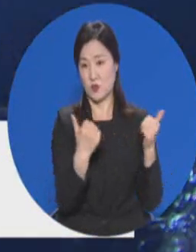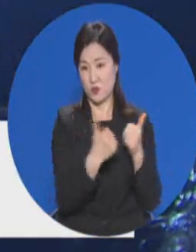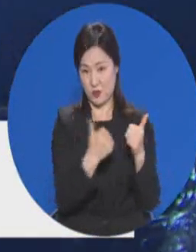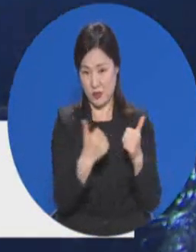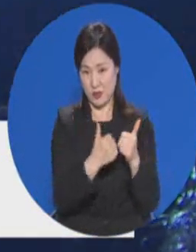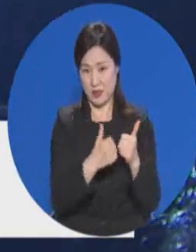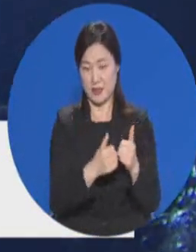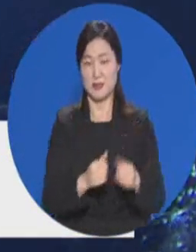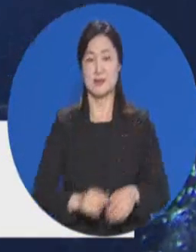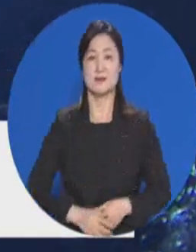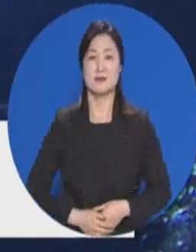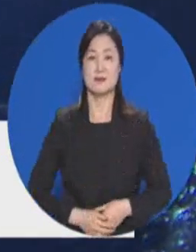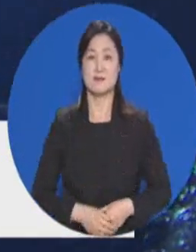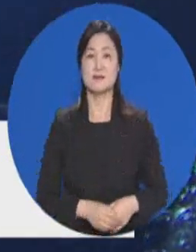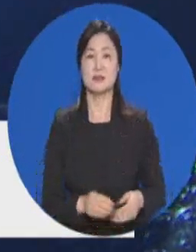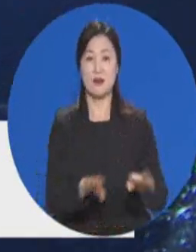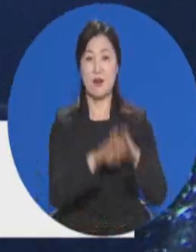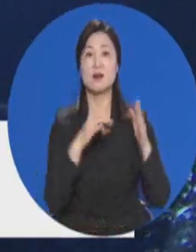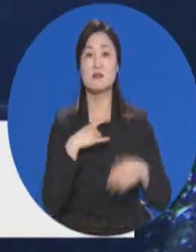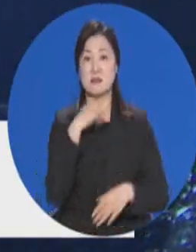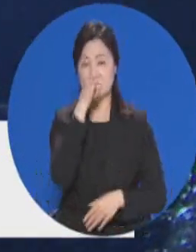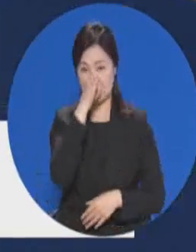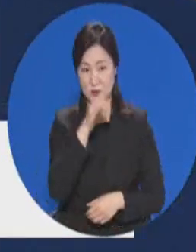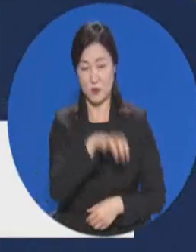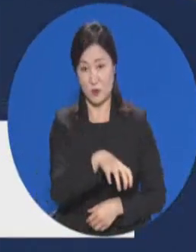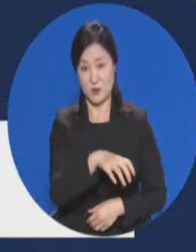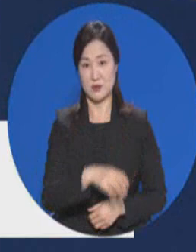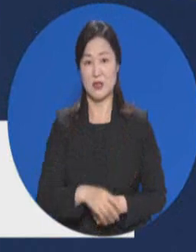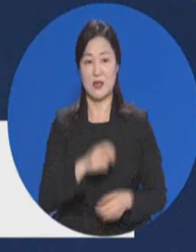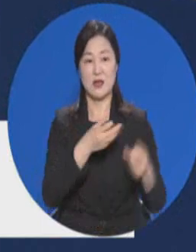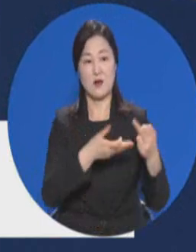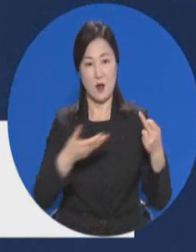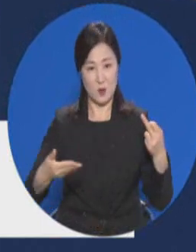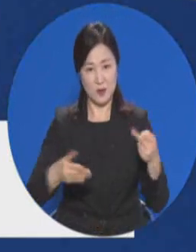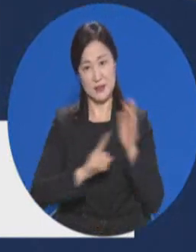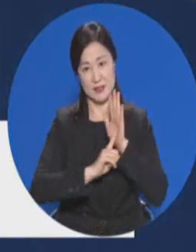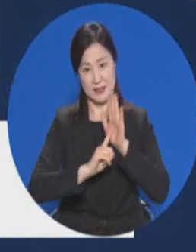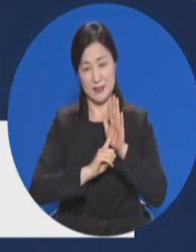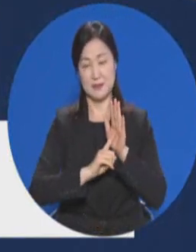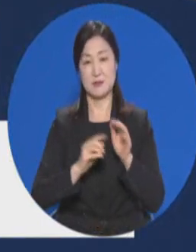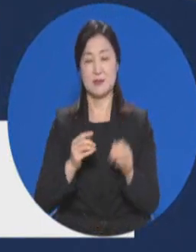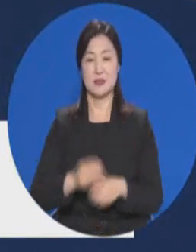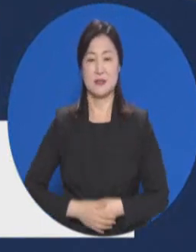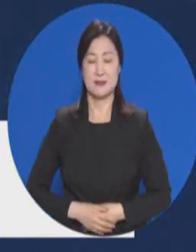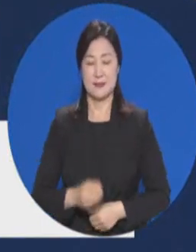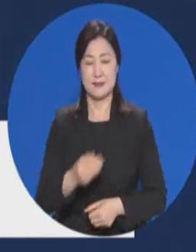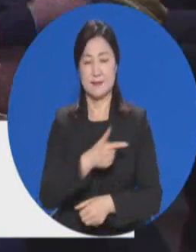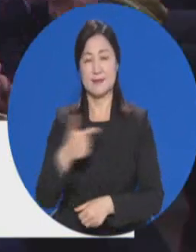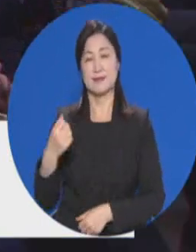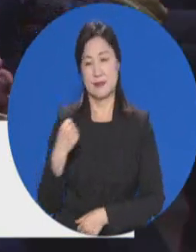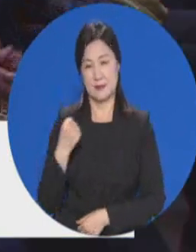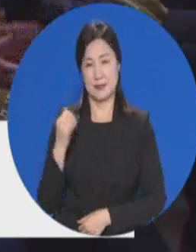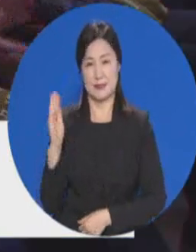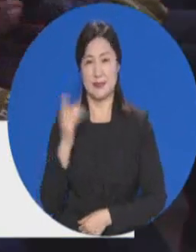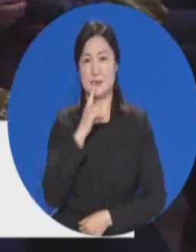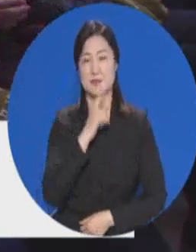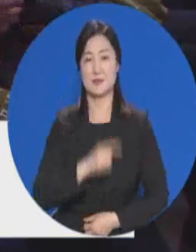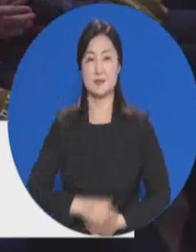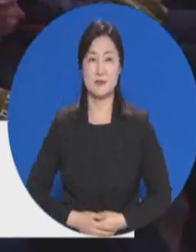유엔 생물다양성협약 당사국 총회를 개최했던 강원도의 지지 성명은 큰 힘이 될 것이라고